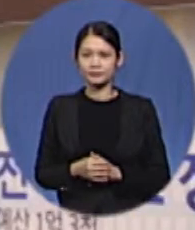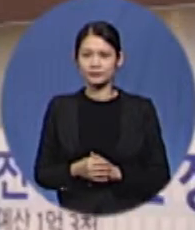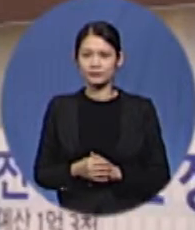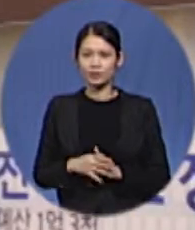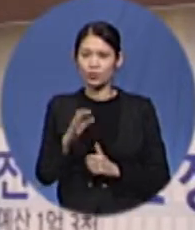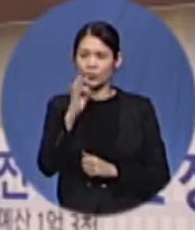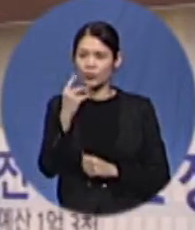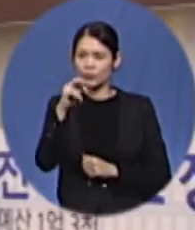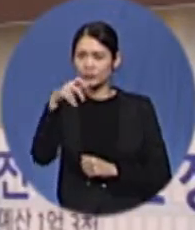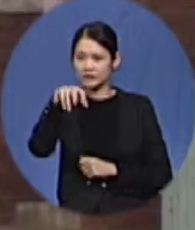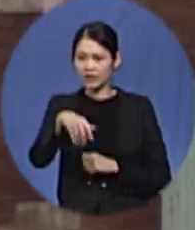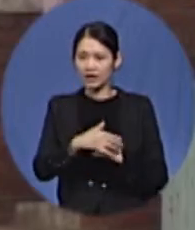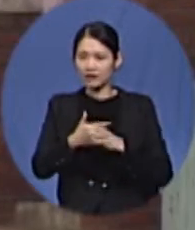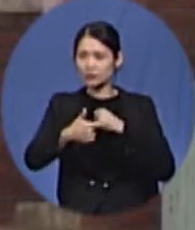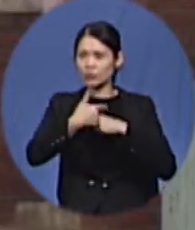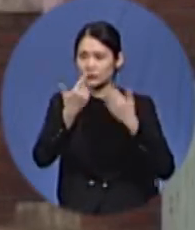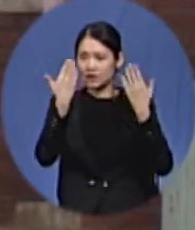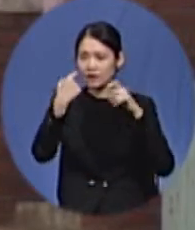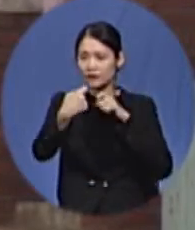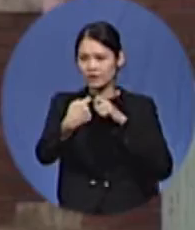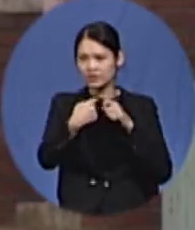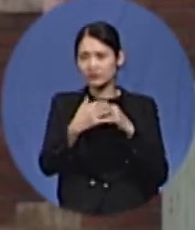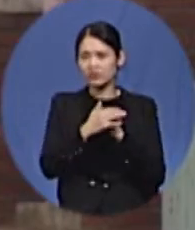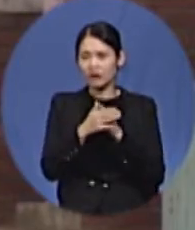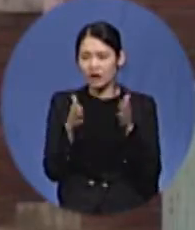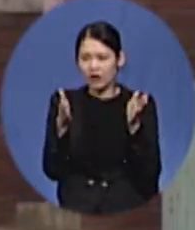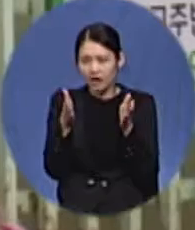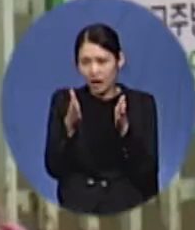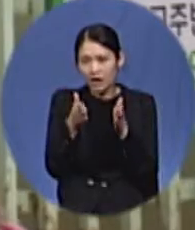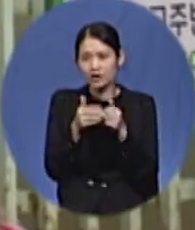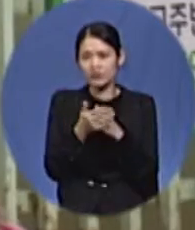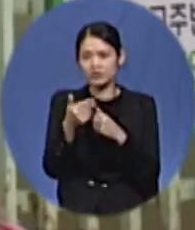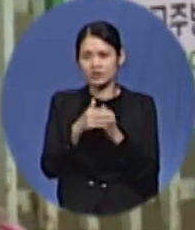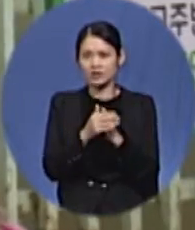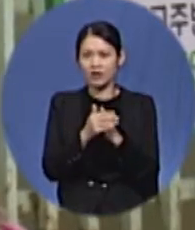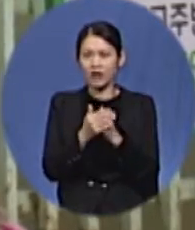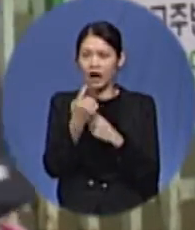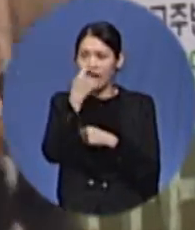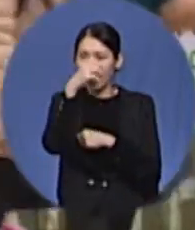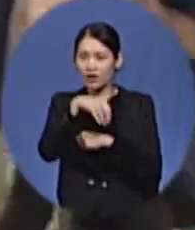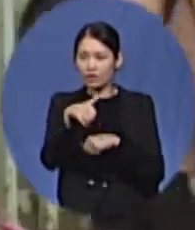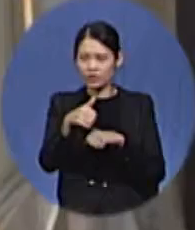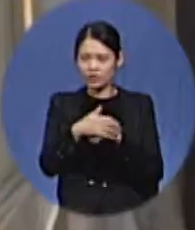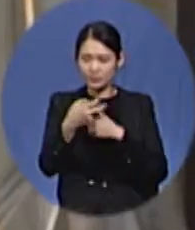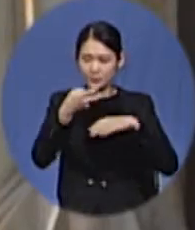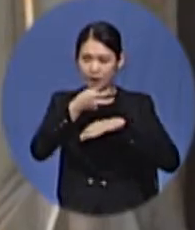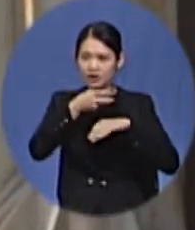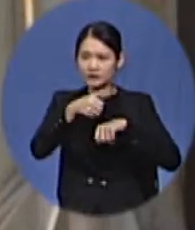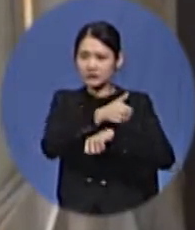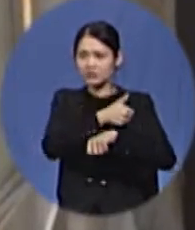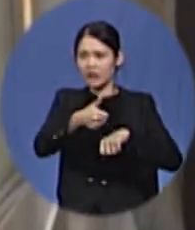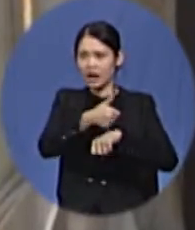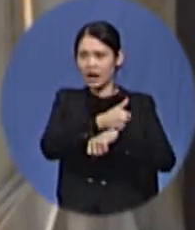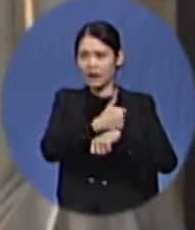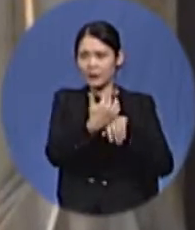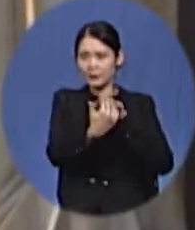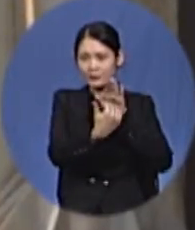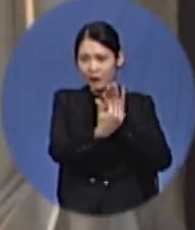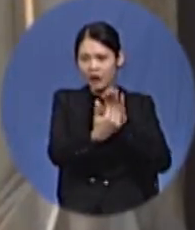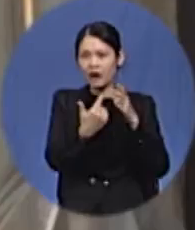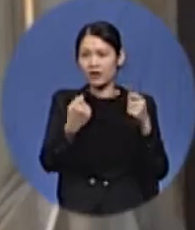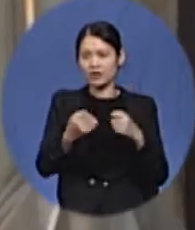오산에 있는 한 초등학교 앞입니다. 좁은 골목이지만 학원 승합차가 들어와 하교하는 아이들의 앞을